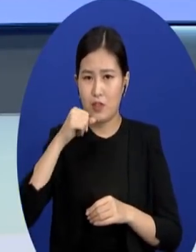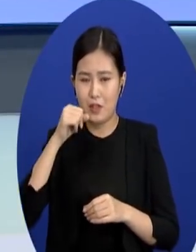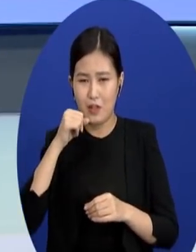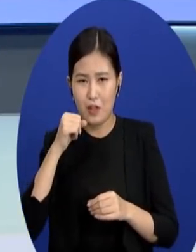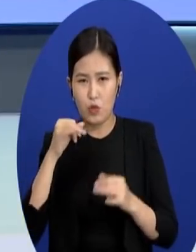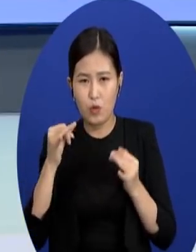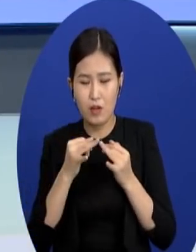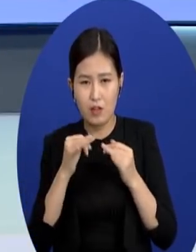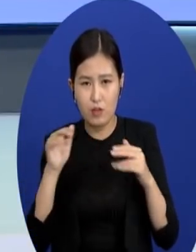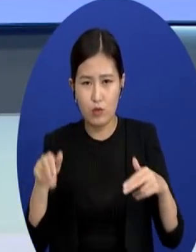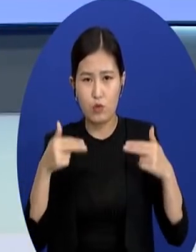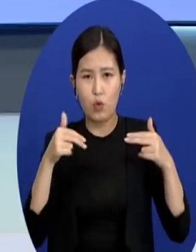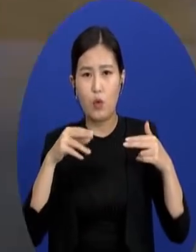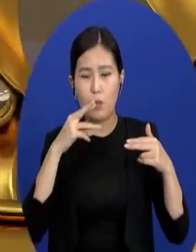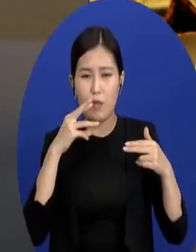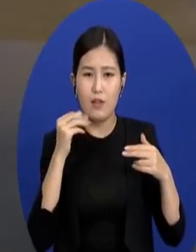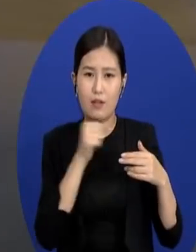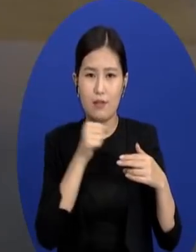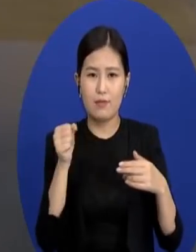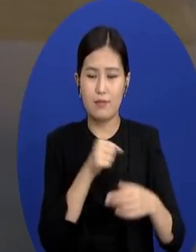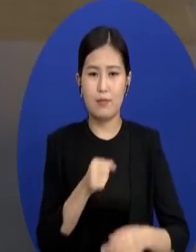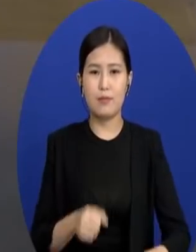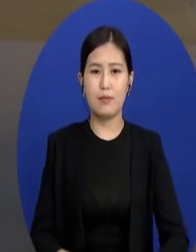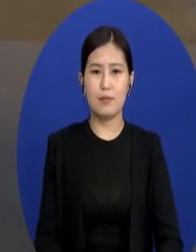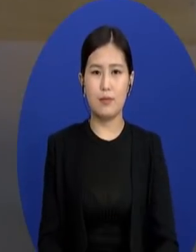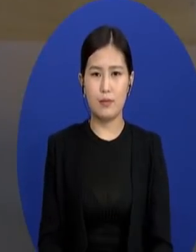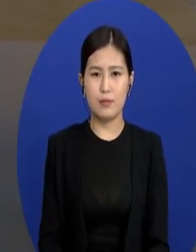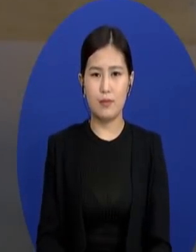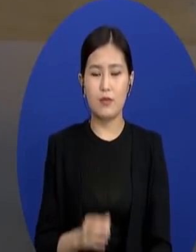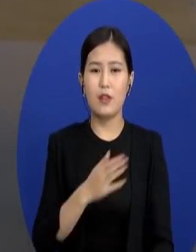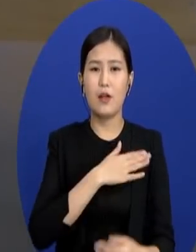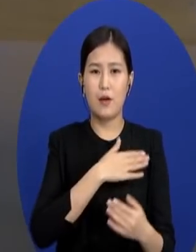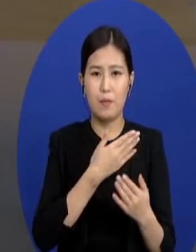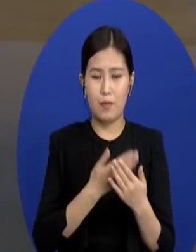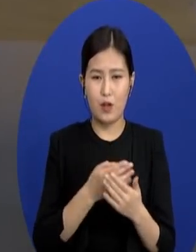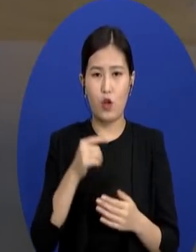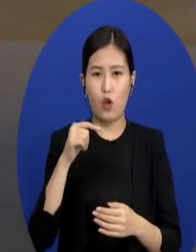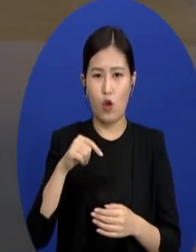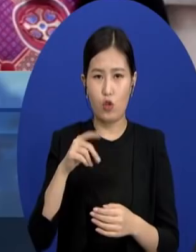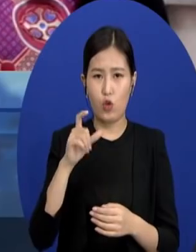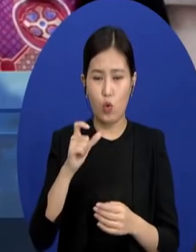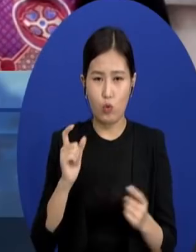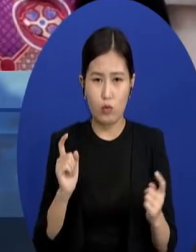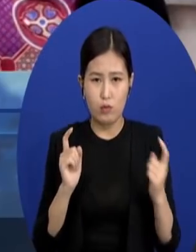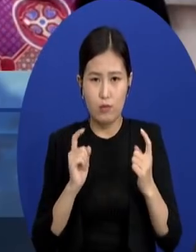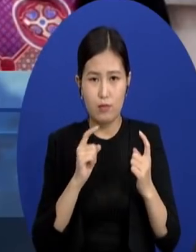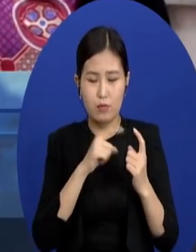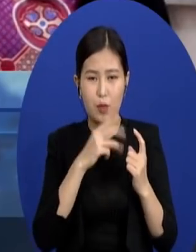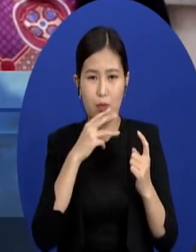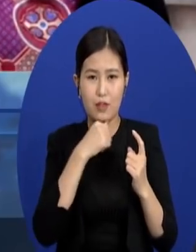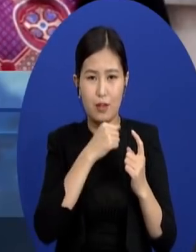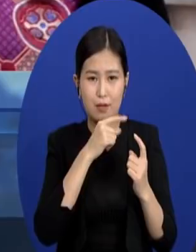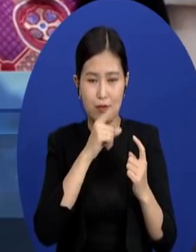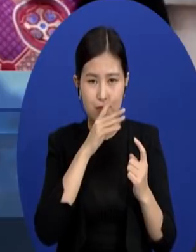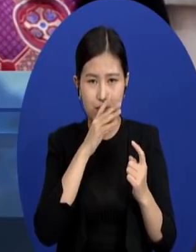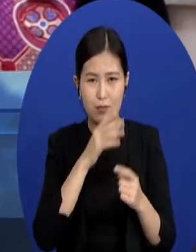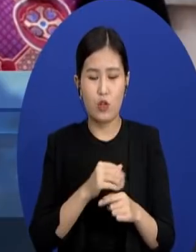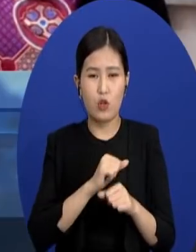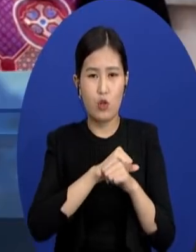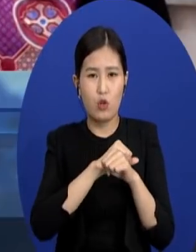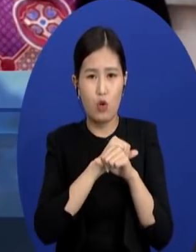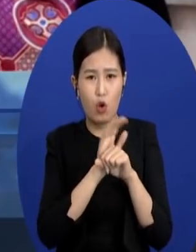авлаа. Хамтдаа үзэж та бүхэнд баярлалаа. Хөтөлбөртэйн зочны ярилцлагаар үргэлжлэн хөөрж байна. Ковидын нөлөө ер нь одоо тань шиг